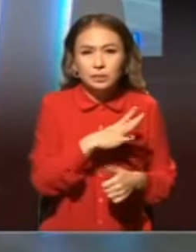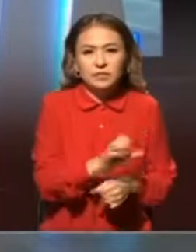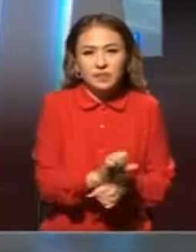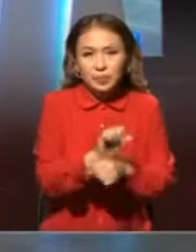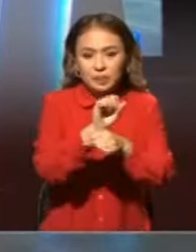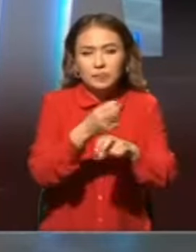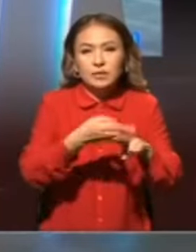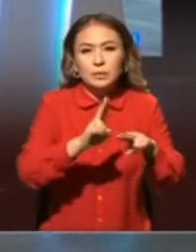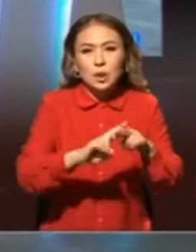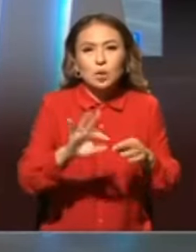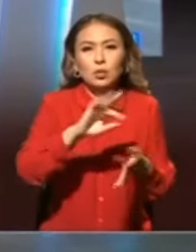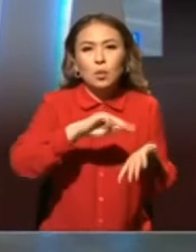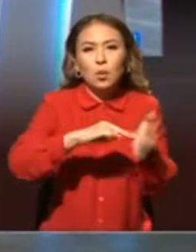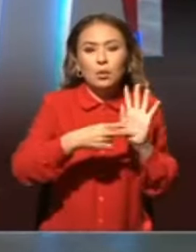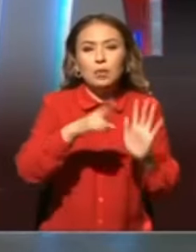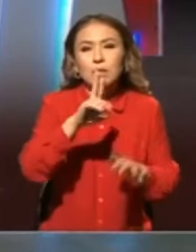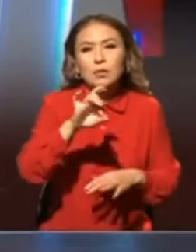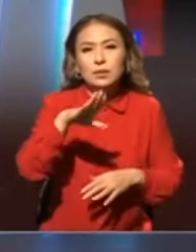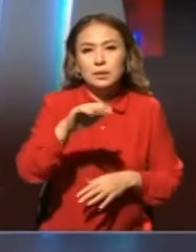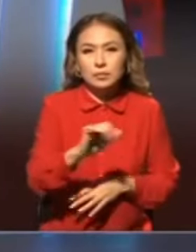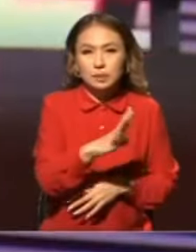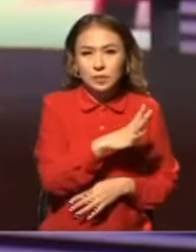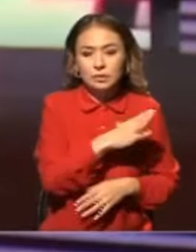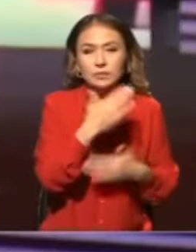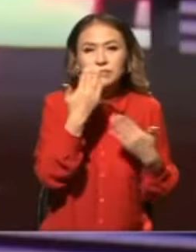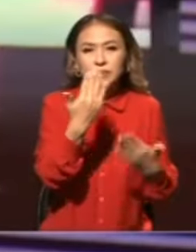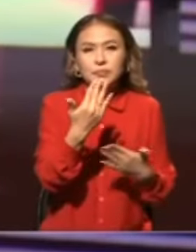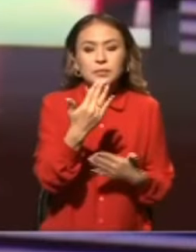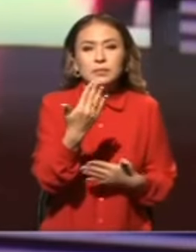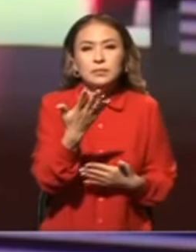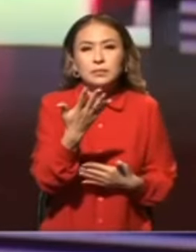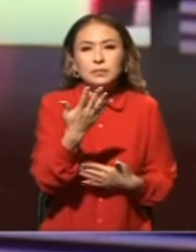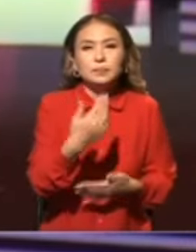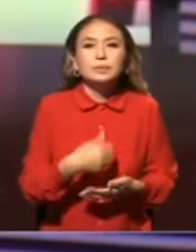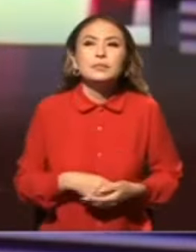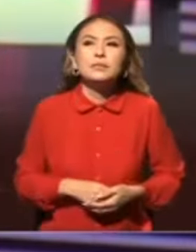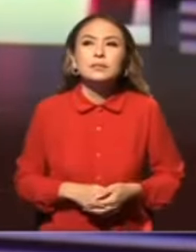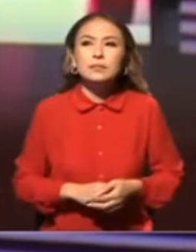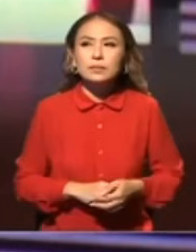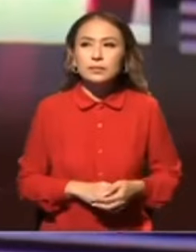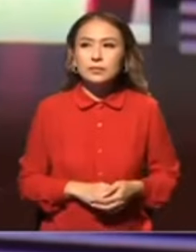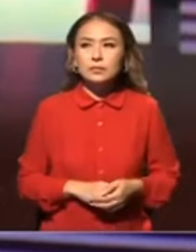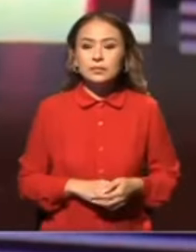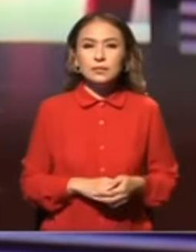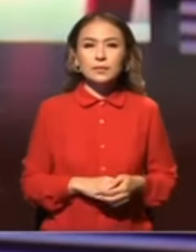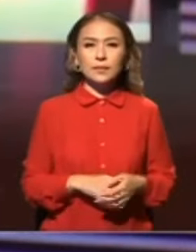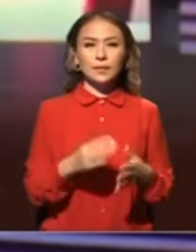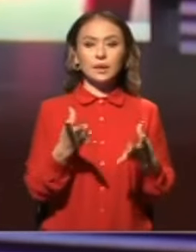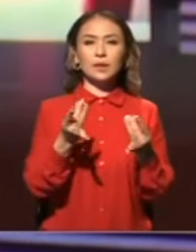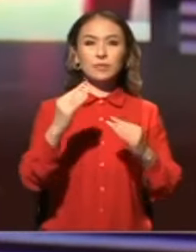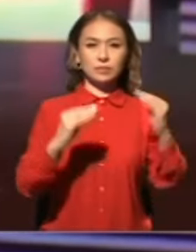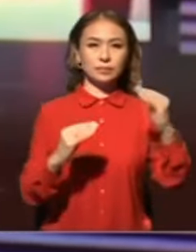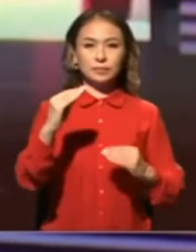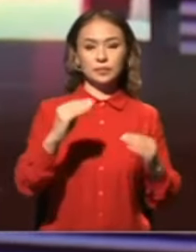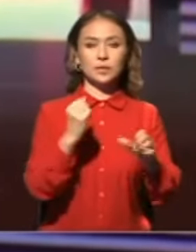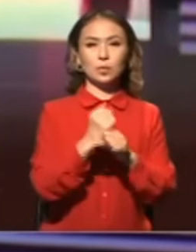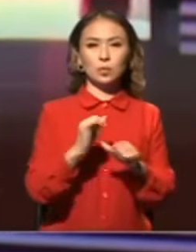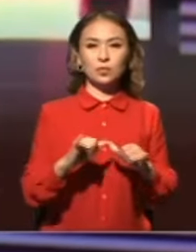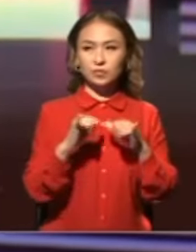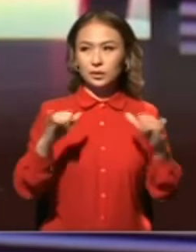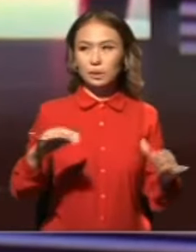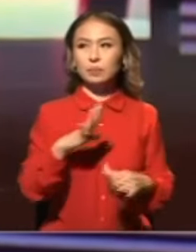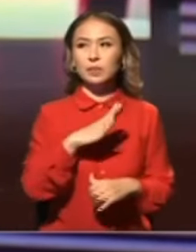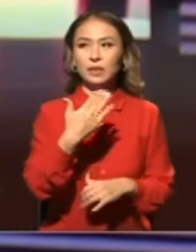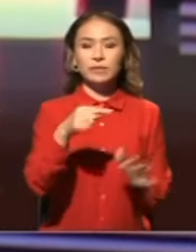арнайы жол картасы жасалынды. Оның ішінде минералдық тыңайтқыштарды енгізу көлемі ұлғайтылды.